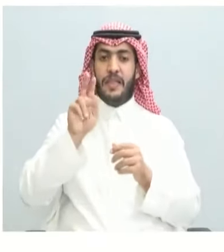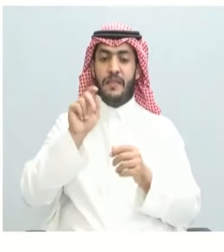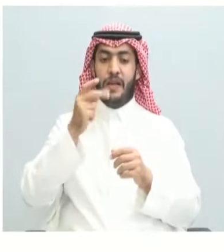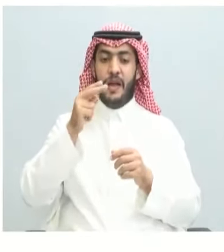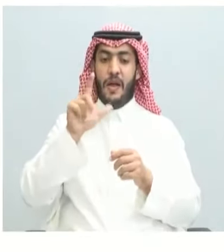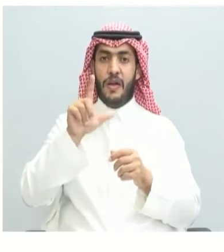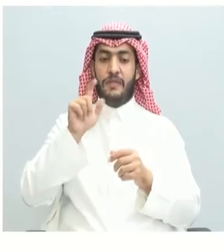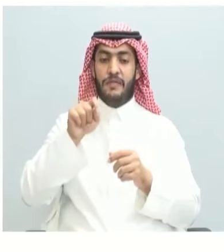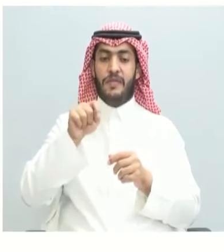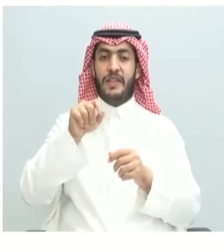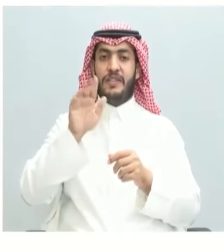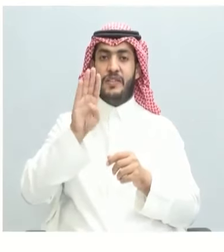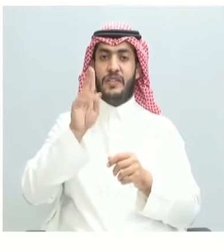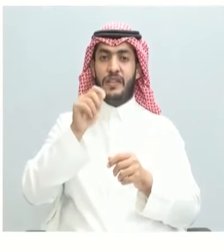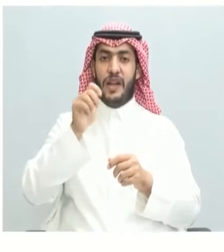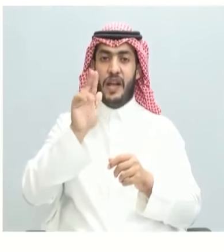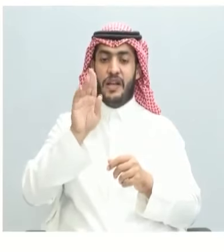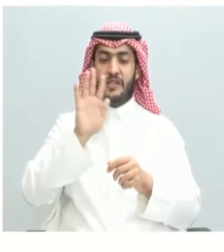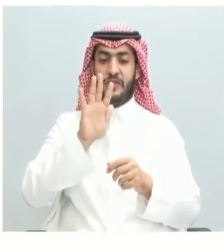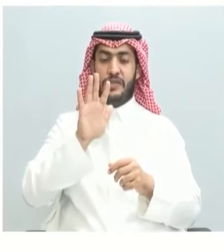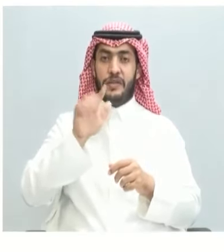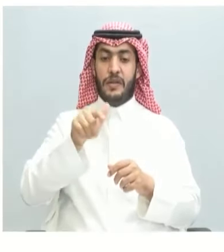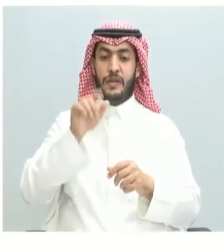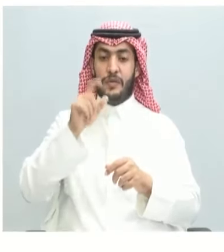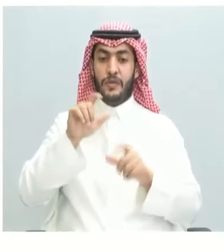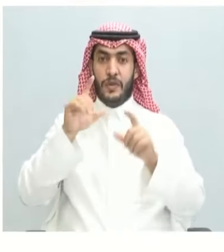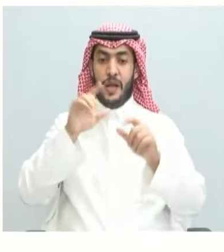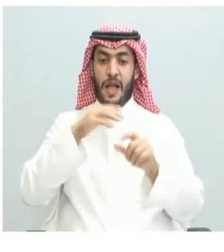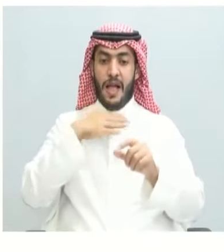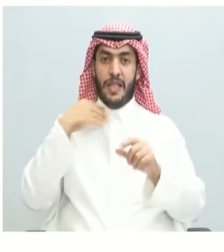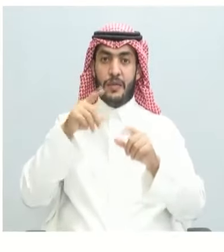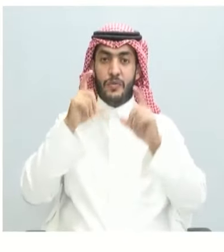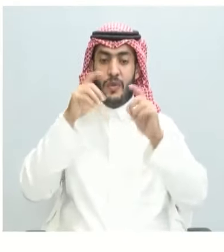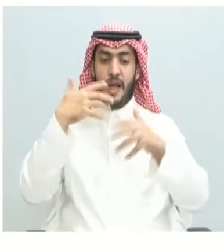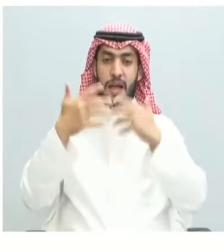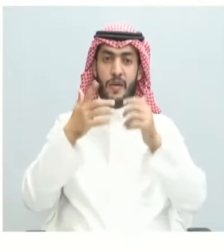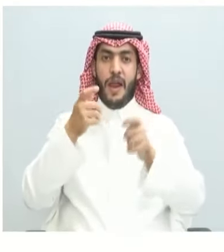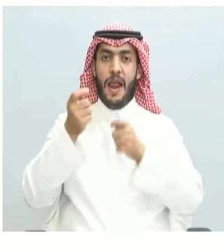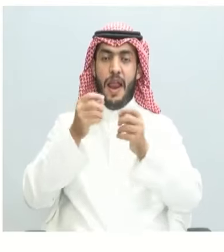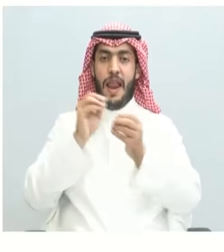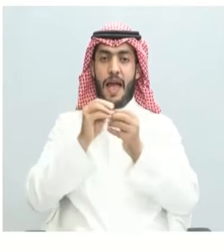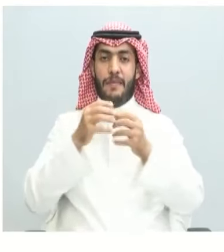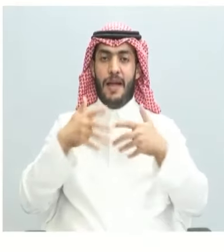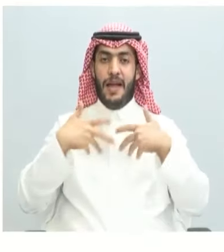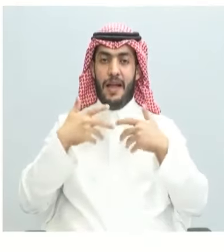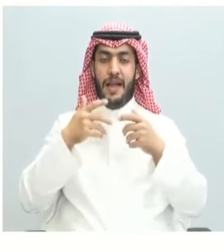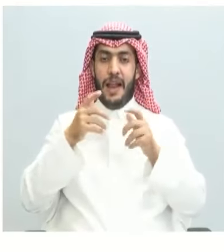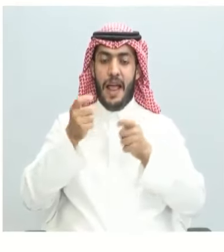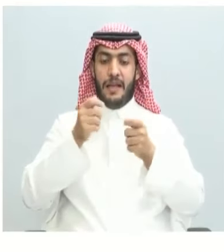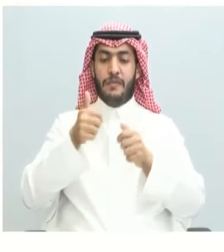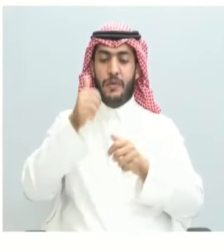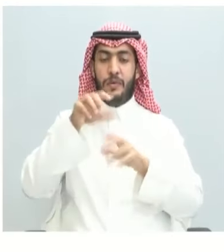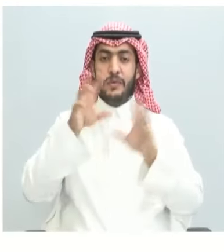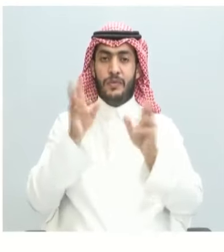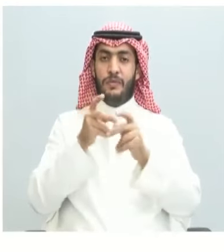في سكراتش طبعا هل تعجبك الرسوم المتحركه والعاب الحاسب حان الوقت الان لانشاء مجموعتك